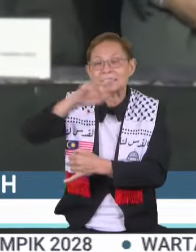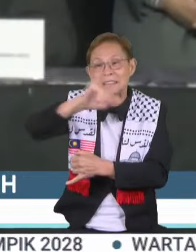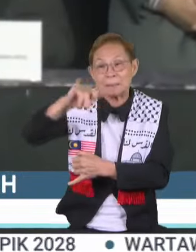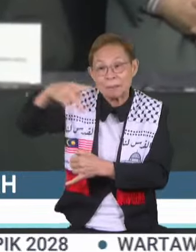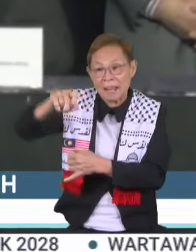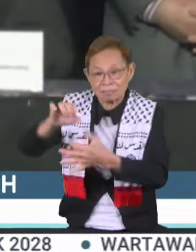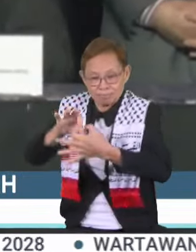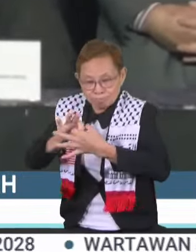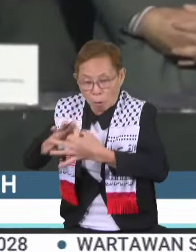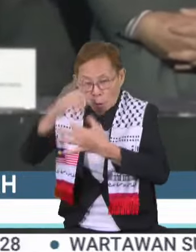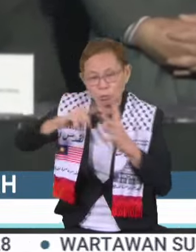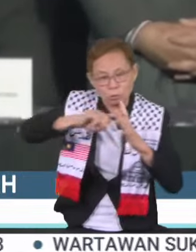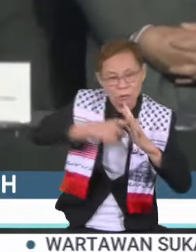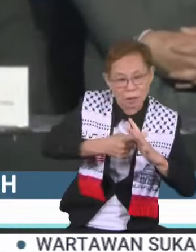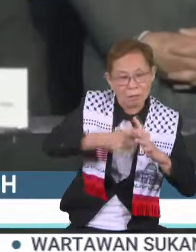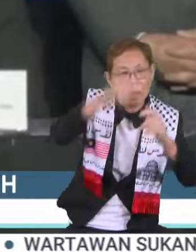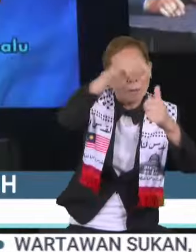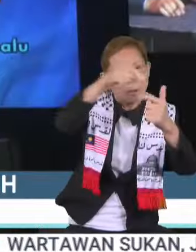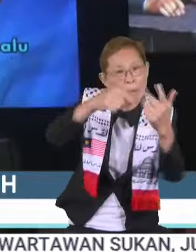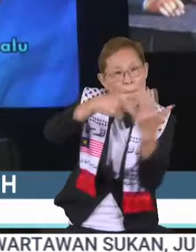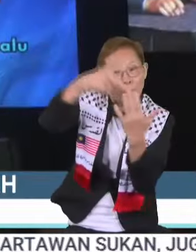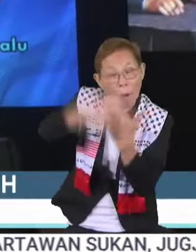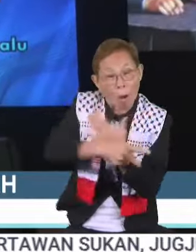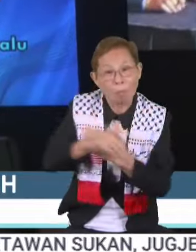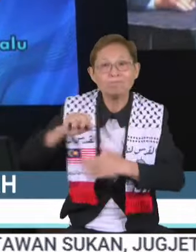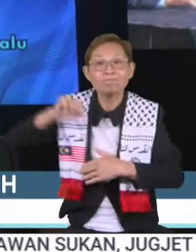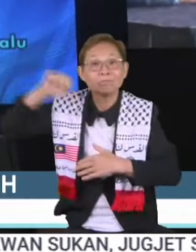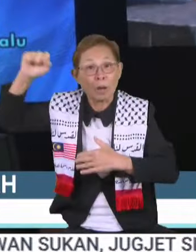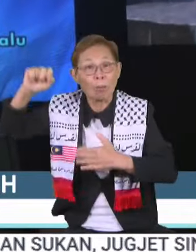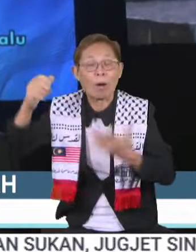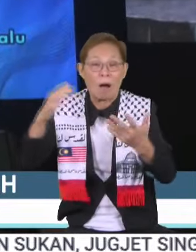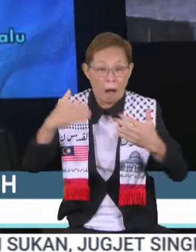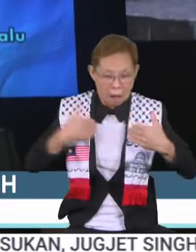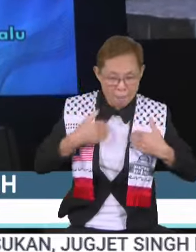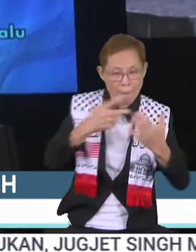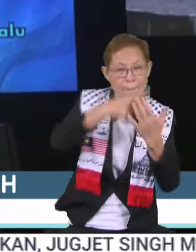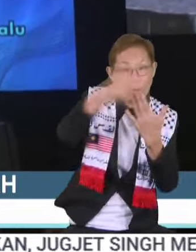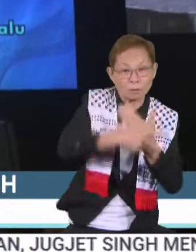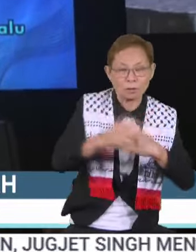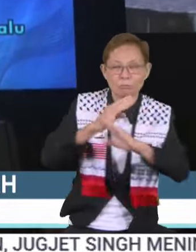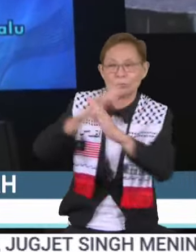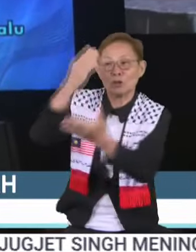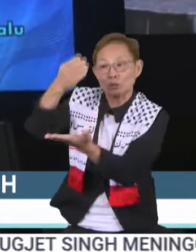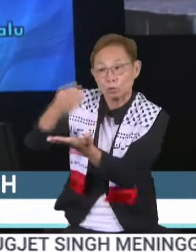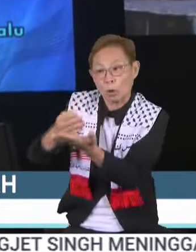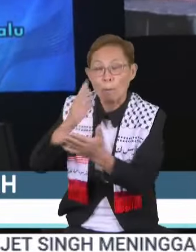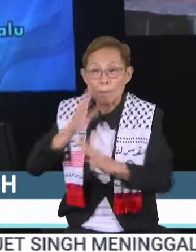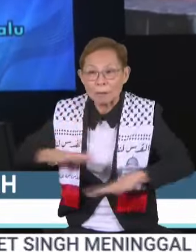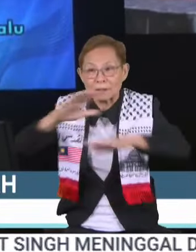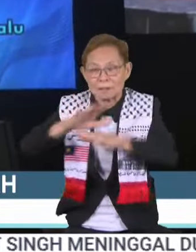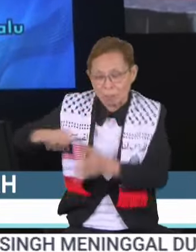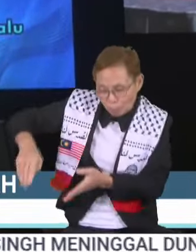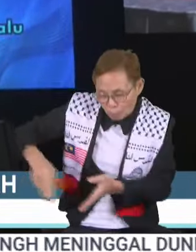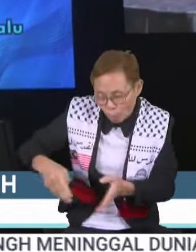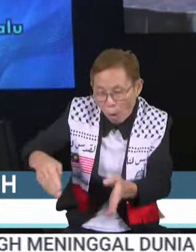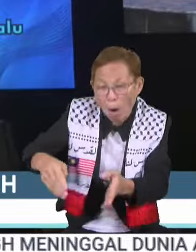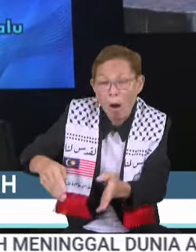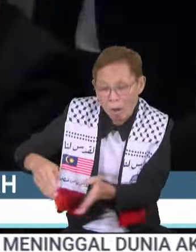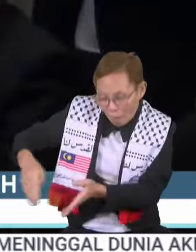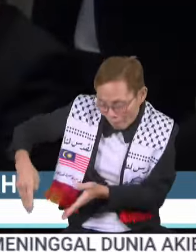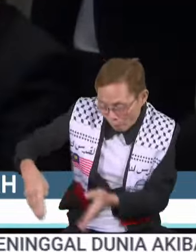JPS untuk laksana beberapa projek di Sabah ini termasuk projek tempbatan banjir selain pengairan dan